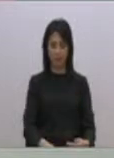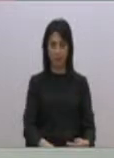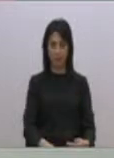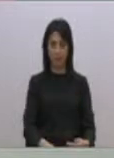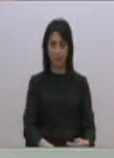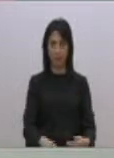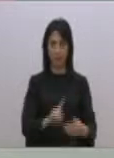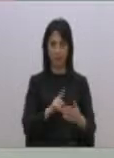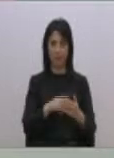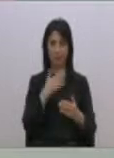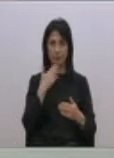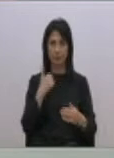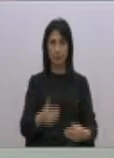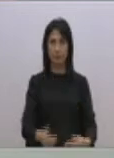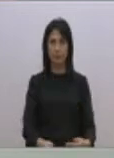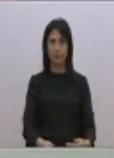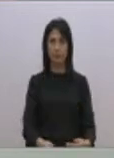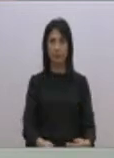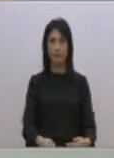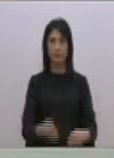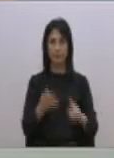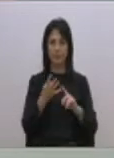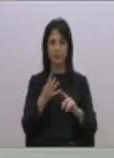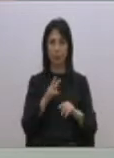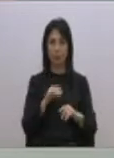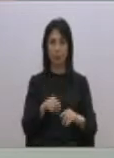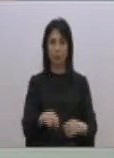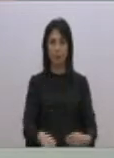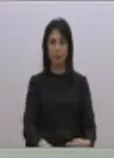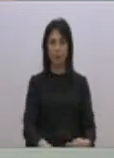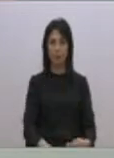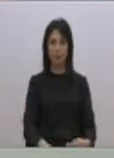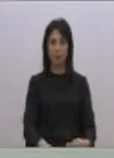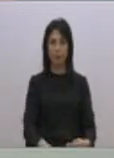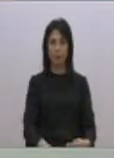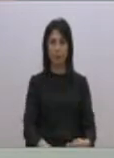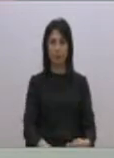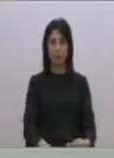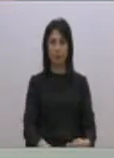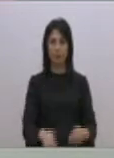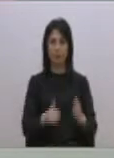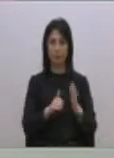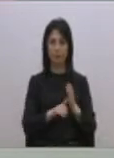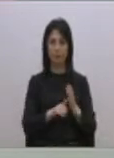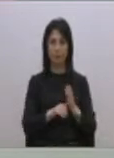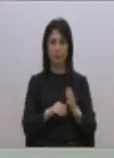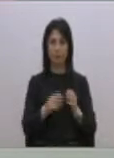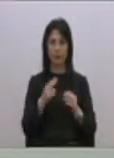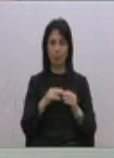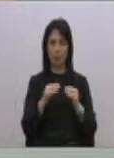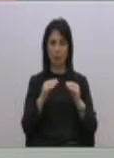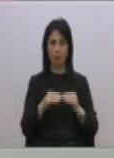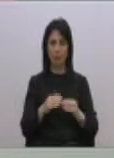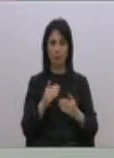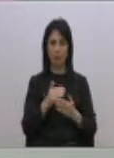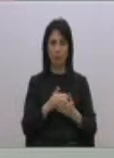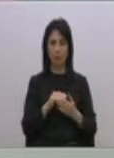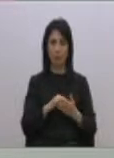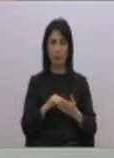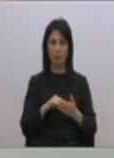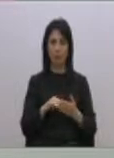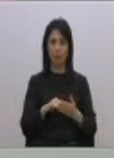Alo, ce trebuie, raris, meu tremuhli. Meu tremuhli, meu se, ca pe punctul ce am o canonul, deși am